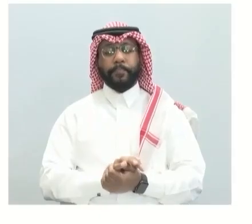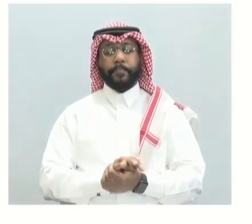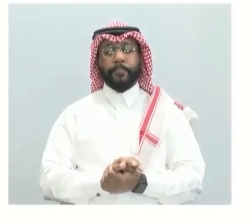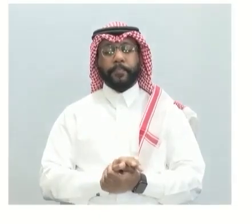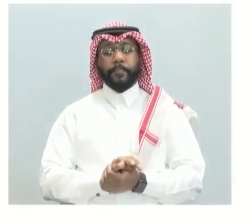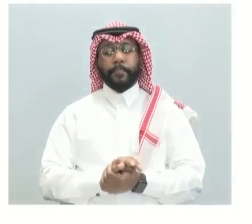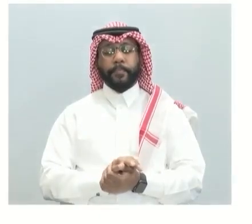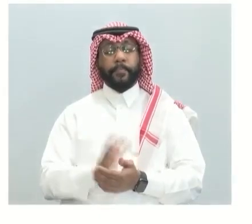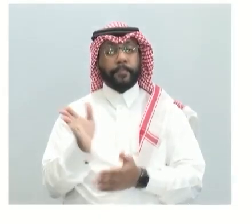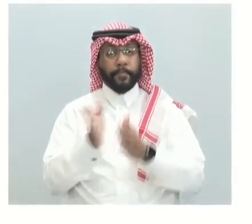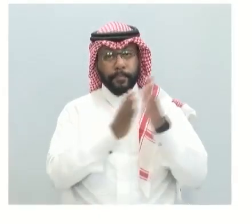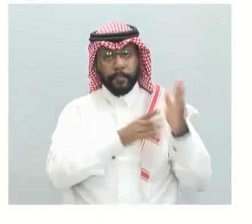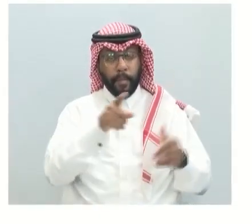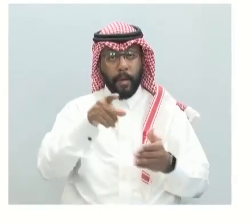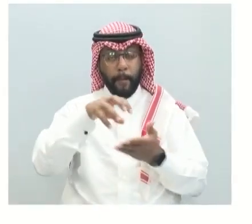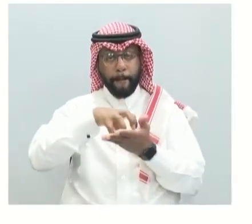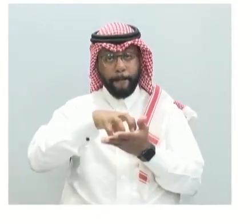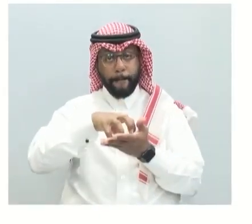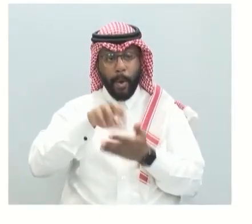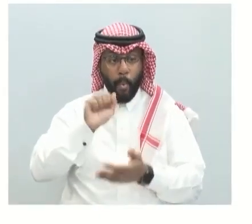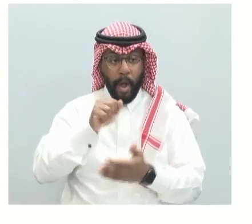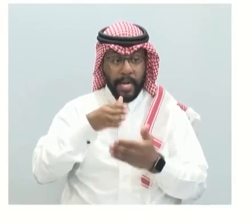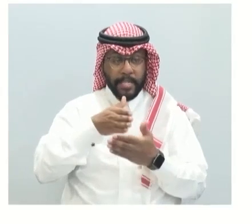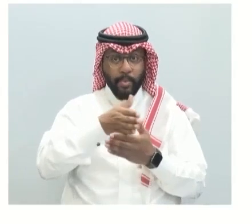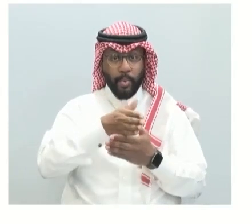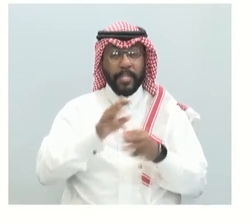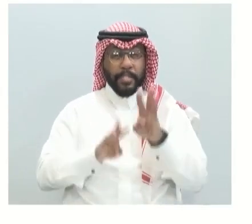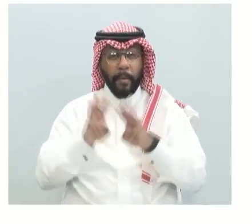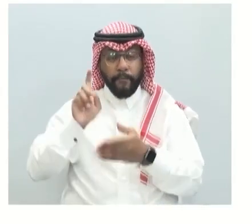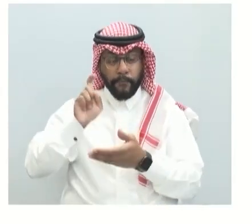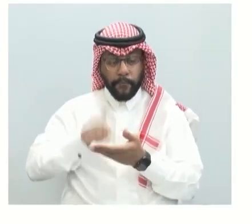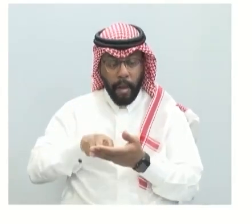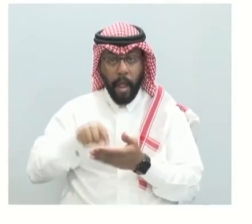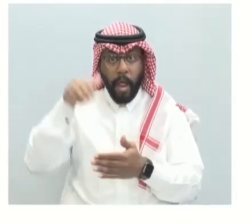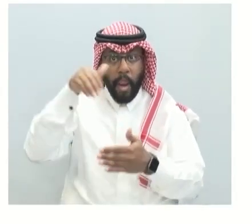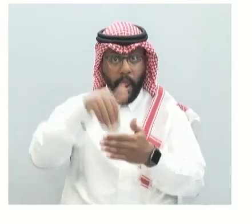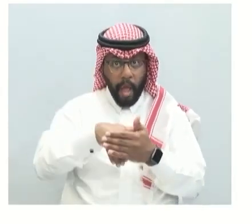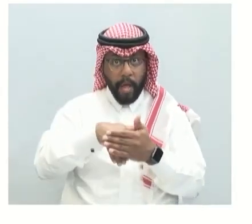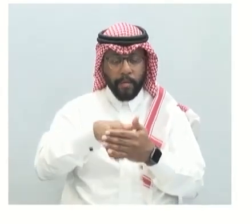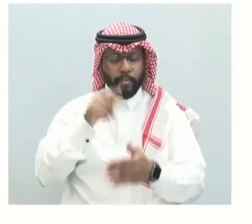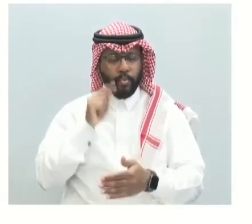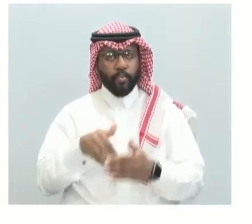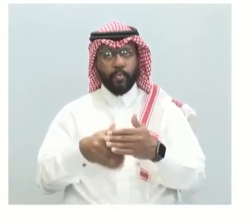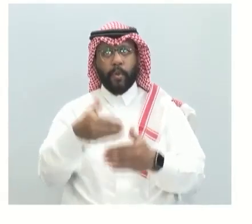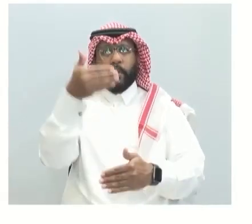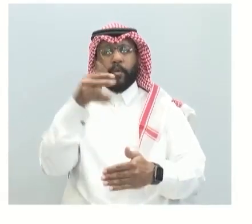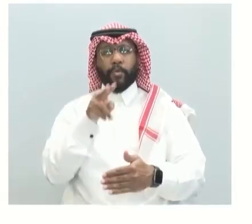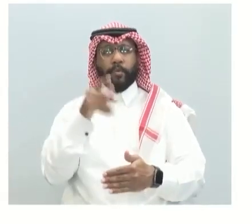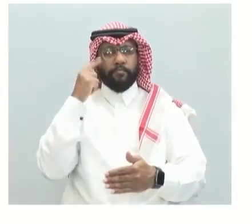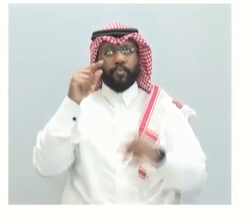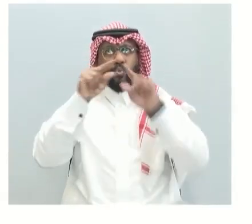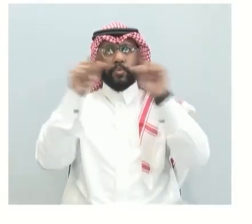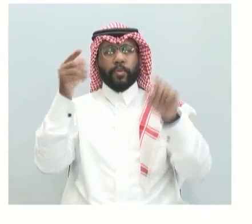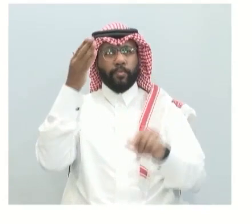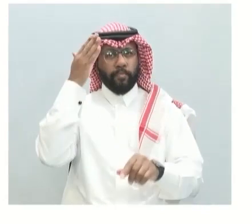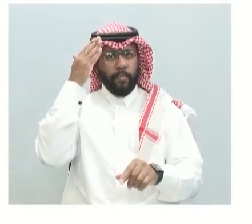طيب دخلت الى موقع الكتروني واعجبني كثيرا ولكن عندما عاودت الدخول للشبكه نسيت العنوان